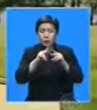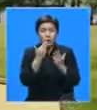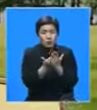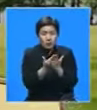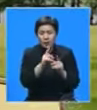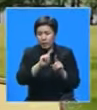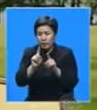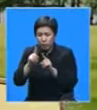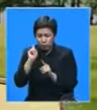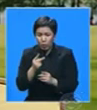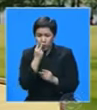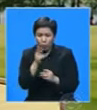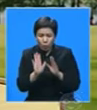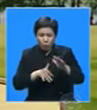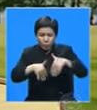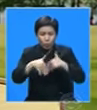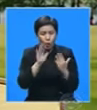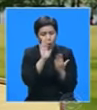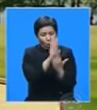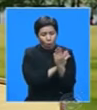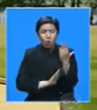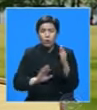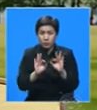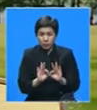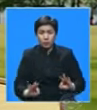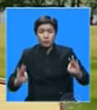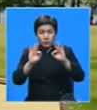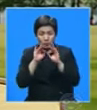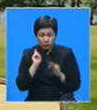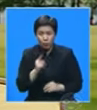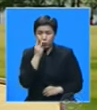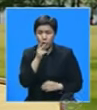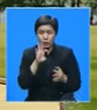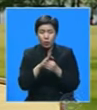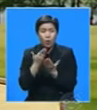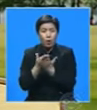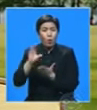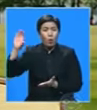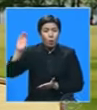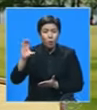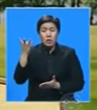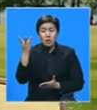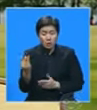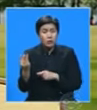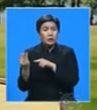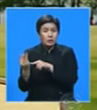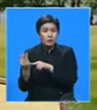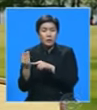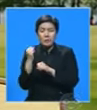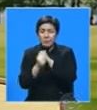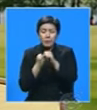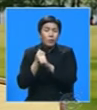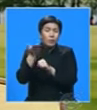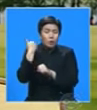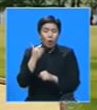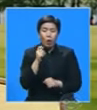มาตรการการดูแลประชาชนในท้องถิ่นในภูมิภาคเหล่านั้นโดยให้พิจารณานำเงินงบประมาณที่ตกค้างต่างๆเช่นงบเหลื่อมปีง